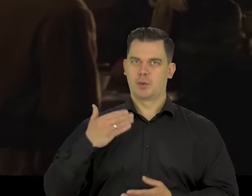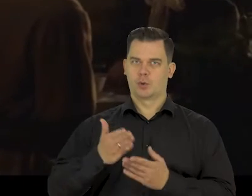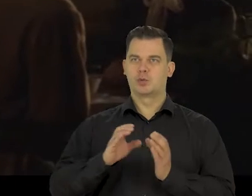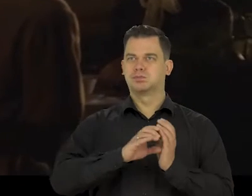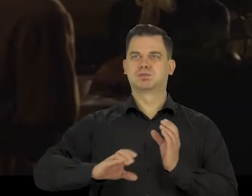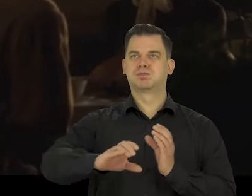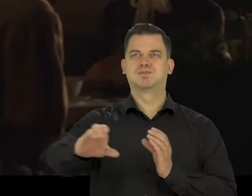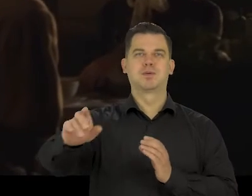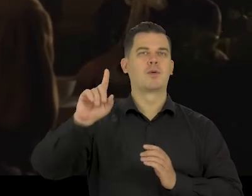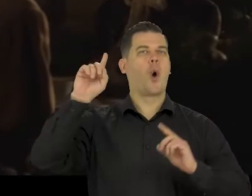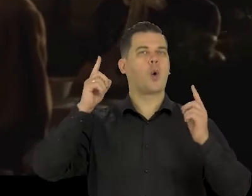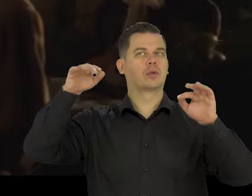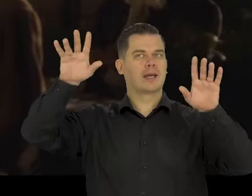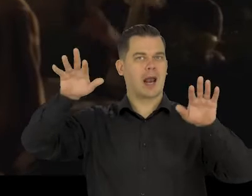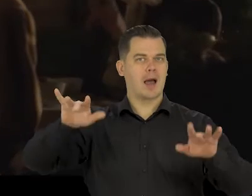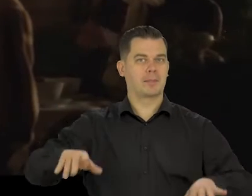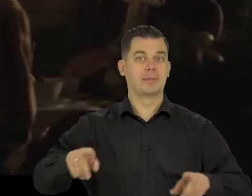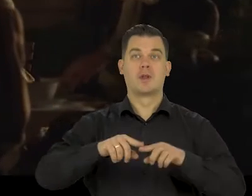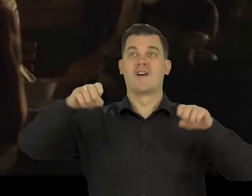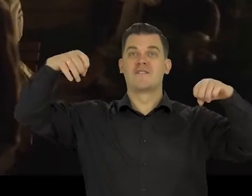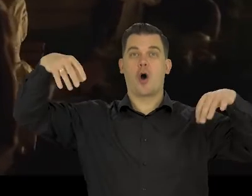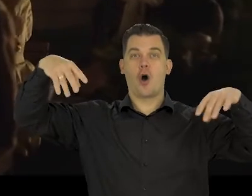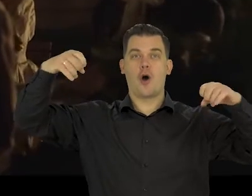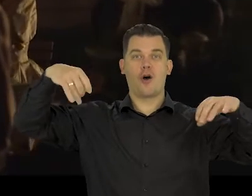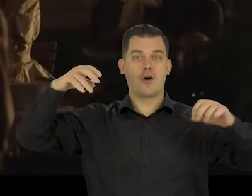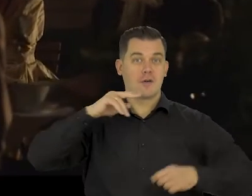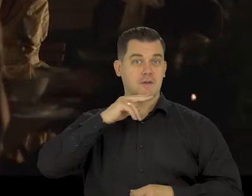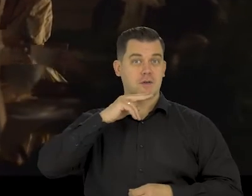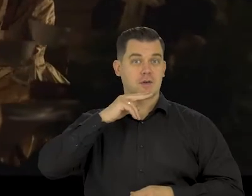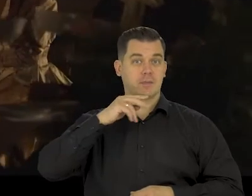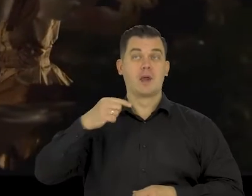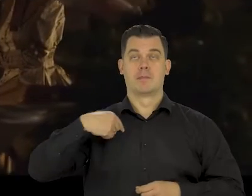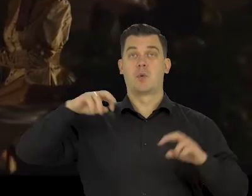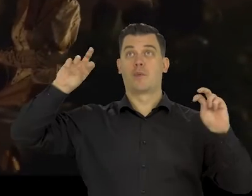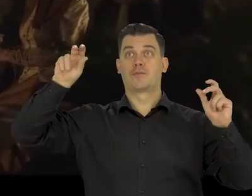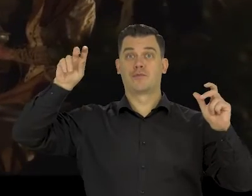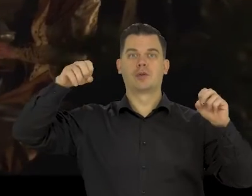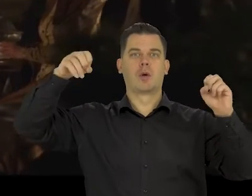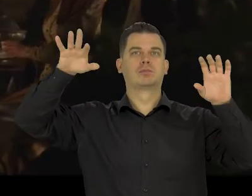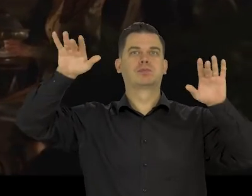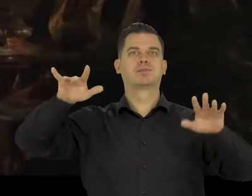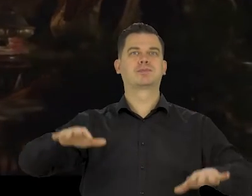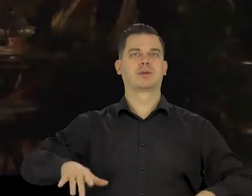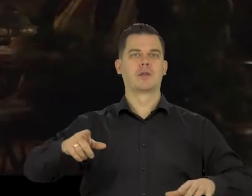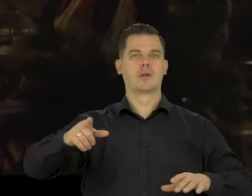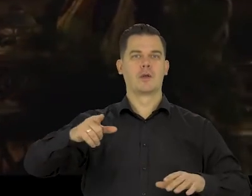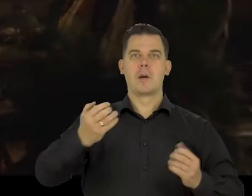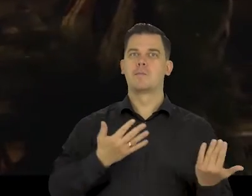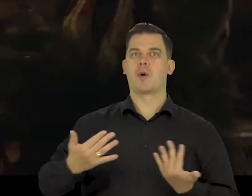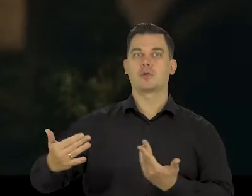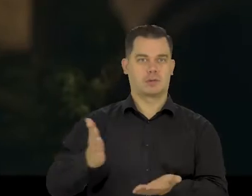Zaprowadzono już wodociągi do skrapiania ogrodu, wodotrysk, wyloty i kurki do gaszenia